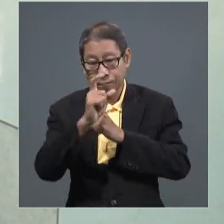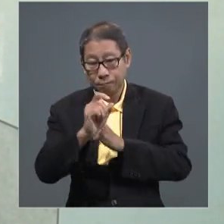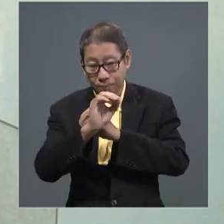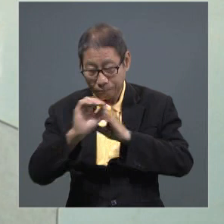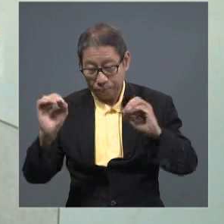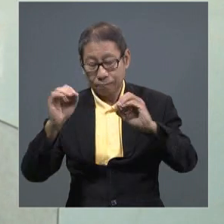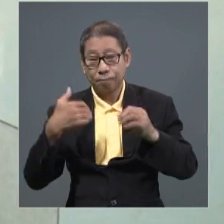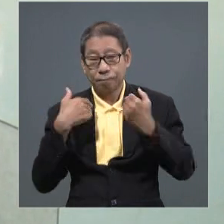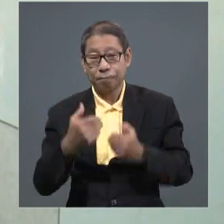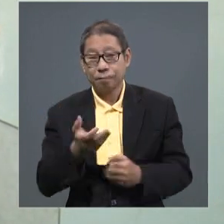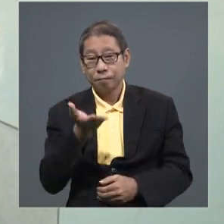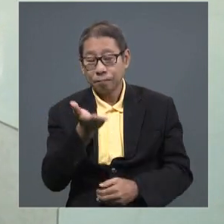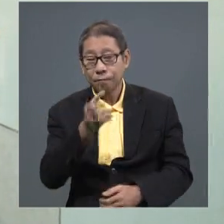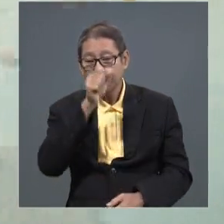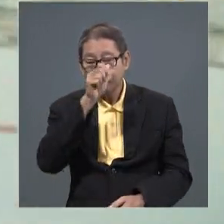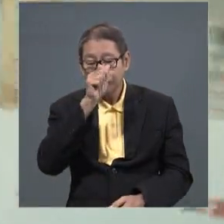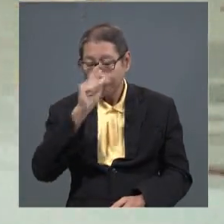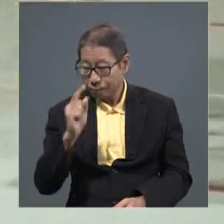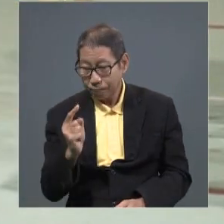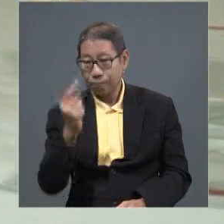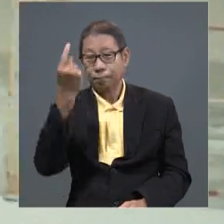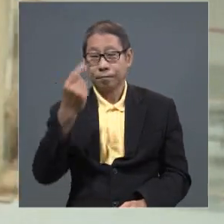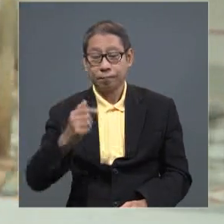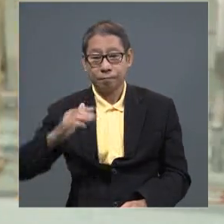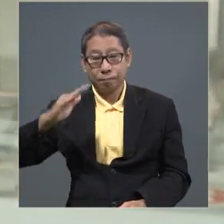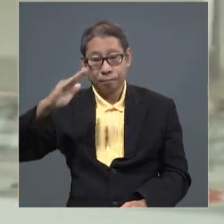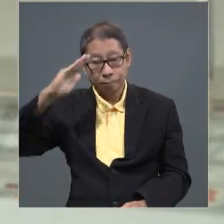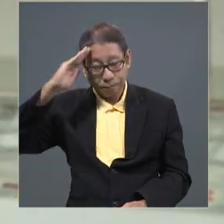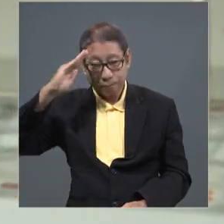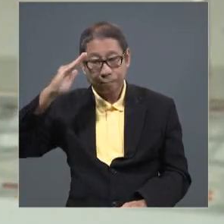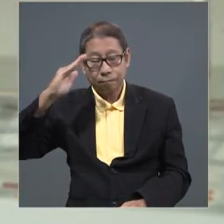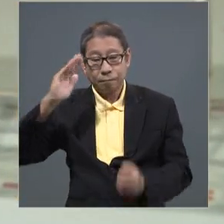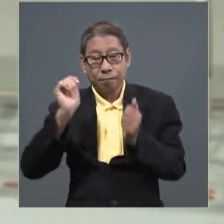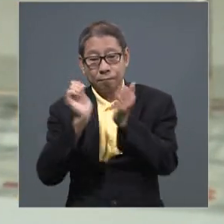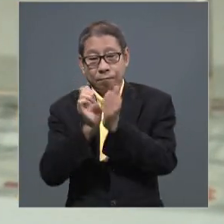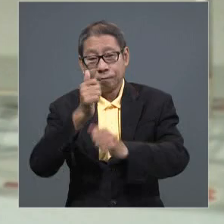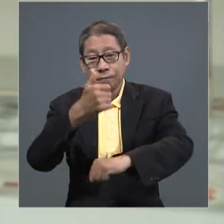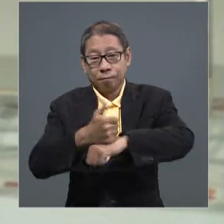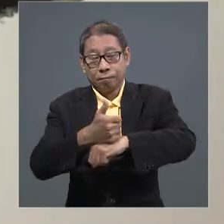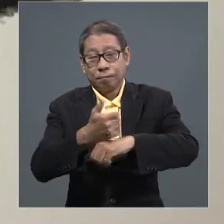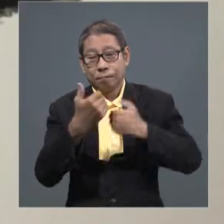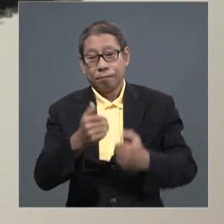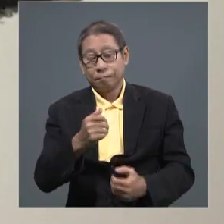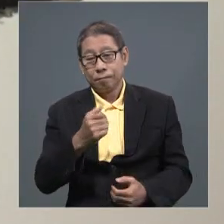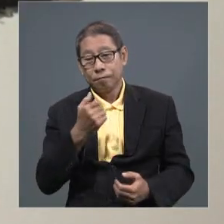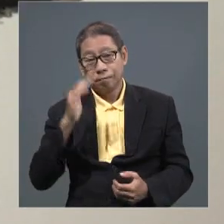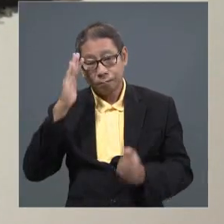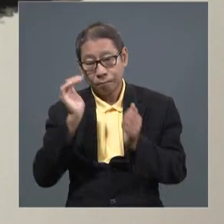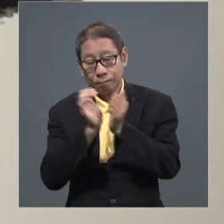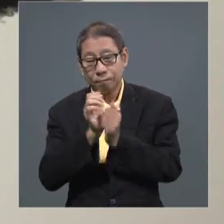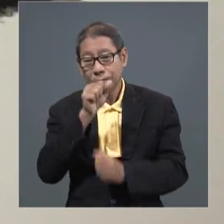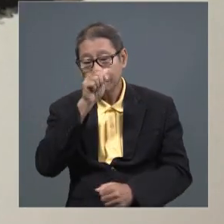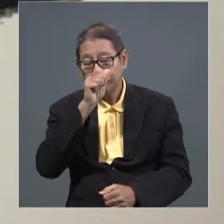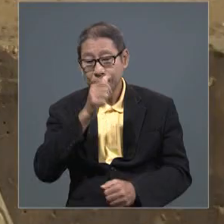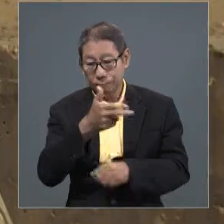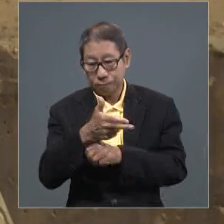สื่อก็ขอให้ทดสอบยิงให้ดูอีกทีนึงนะครับปรากฏว่าพลตำรวจโทไตรรงผิวพันธ์ผู้ประชาการสำนักงานพิสูจน์หลักฐานตำรวจเนี่ยมาทดสอบ